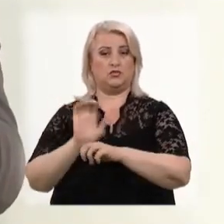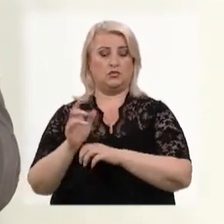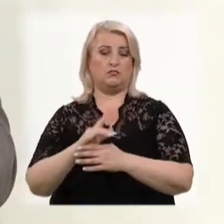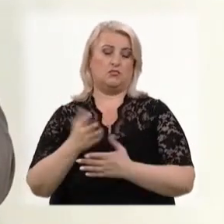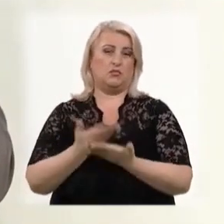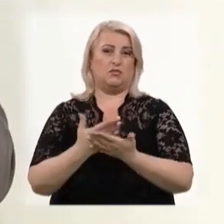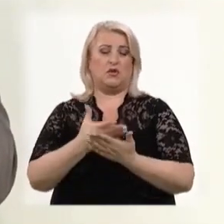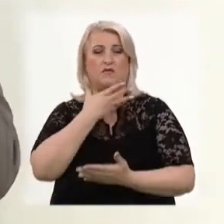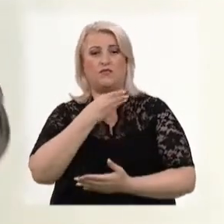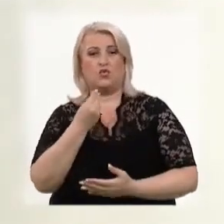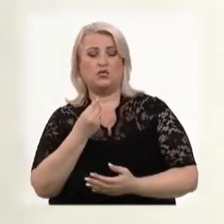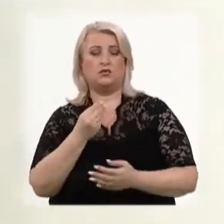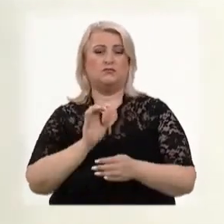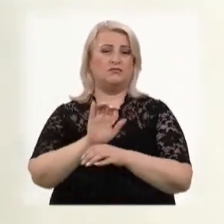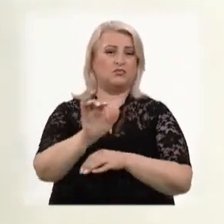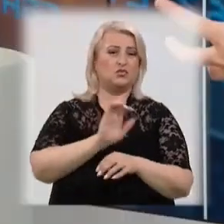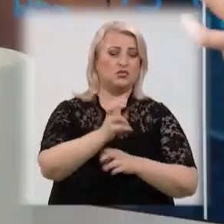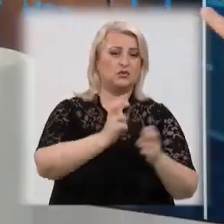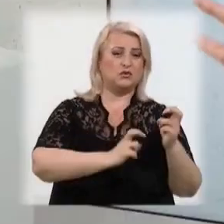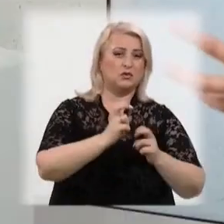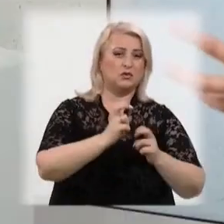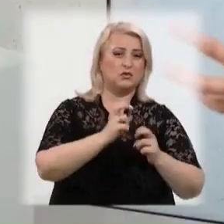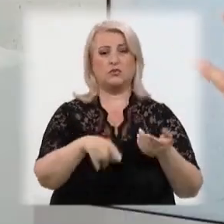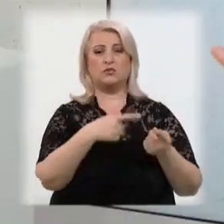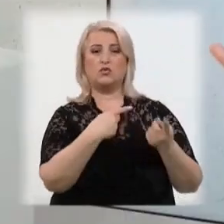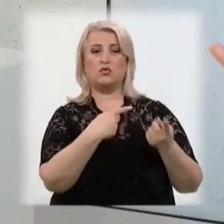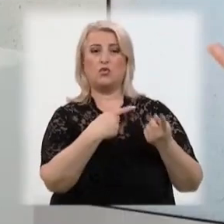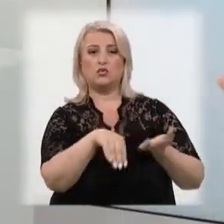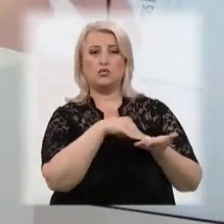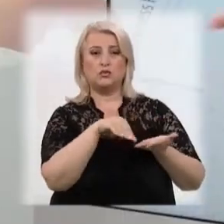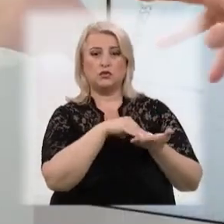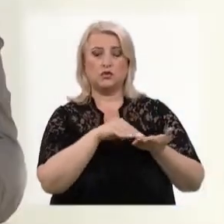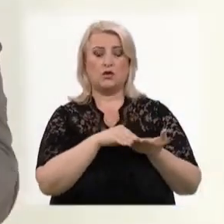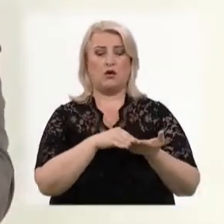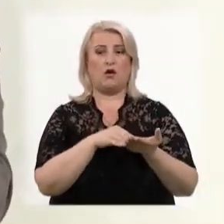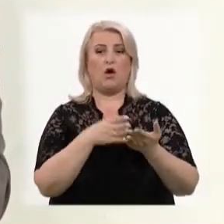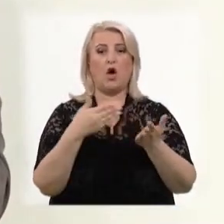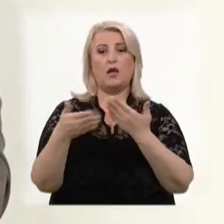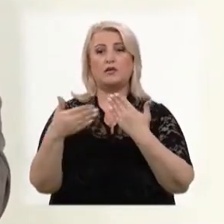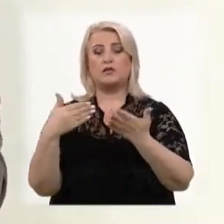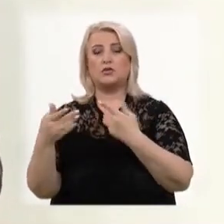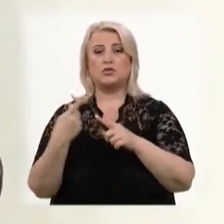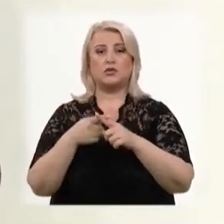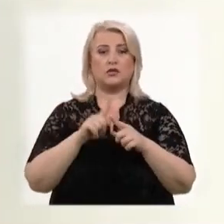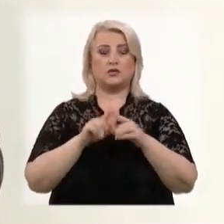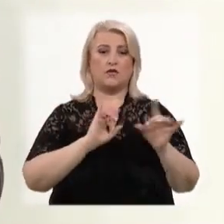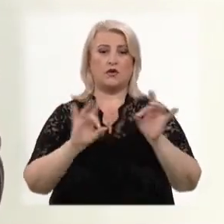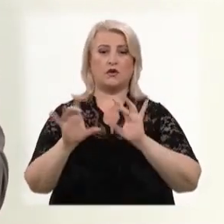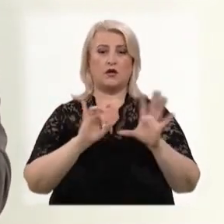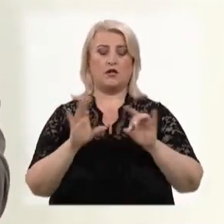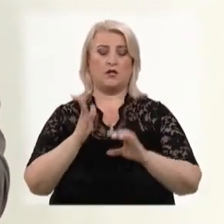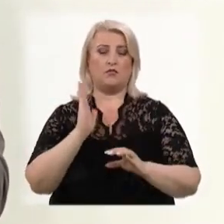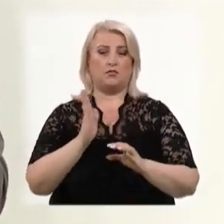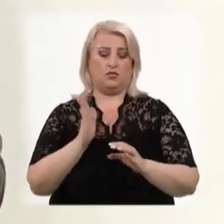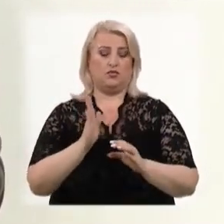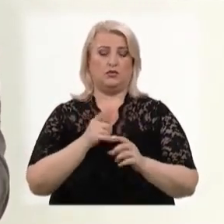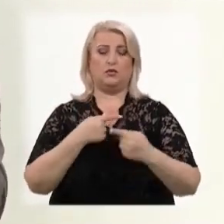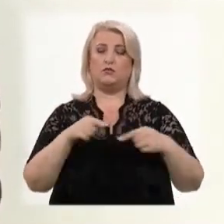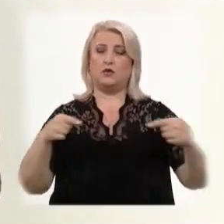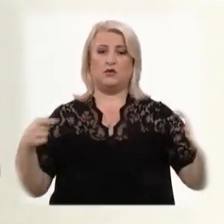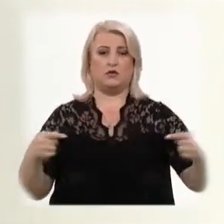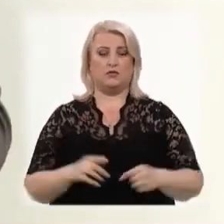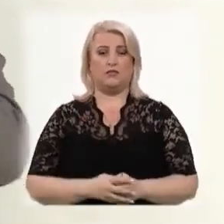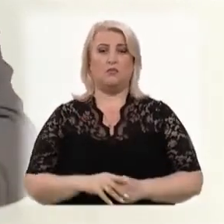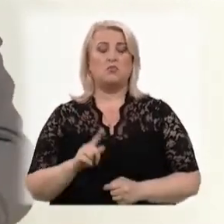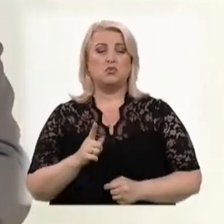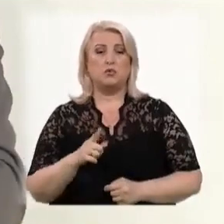pot fi introducere conțin consultanță la abordarea marketingului fi diferit în aceste reactii chiar dacă instrumentele sunt același de